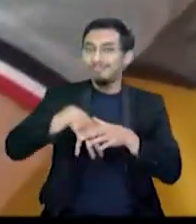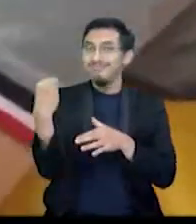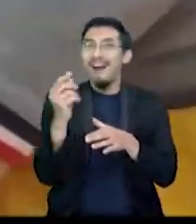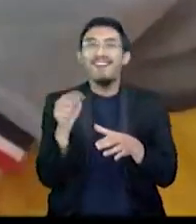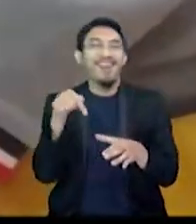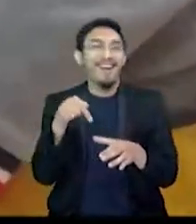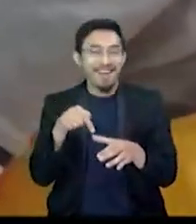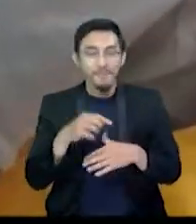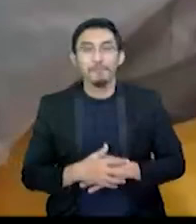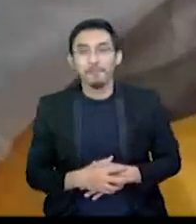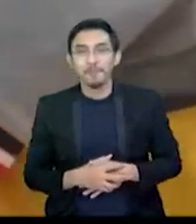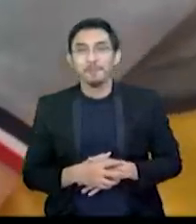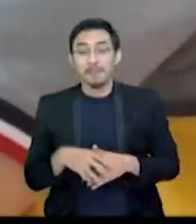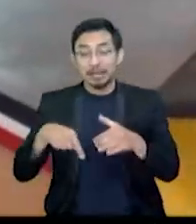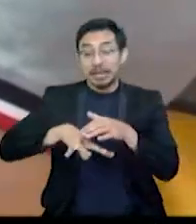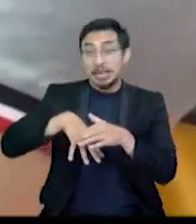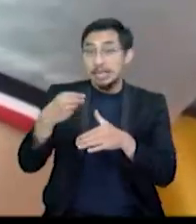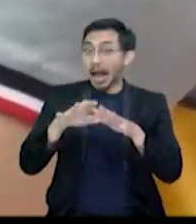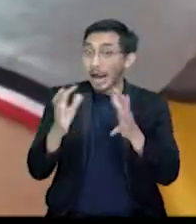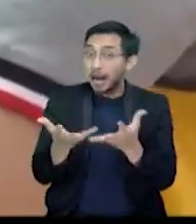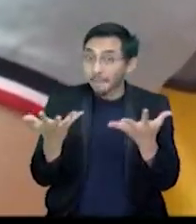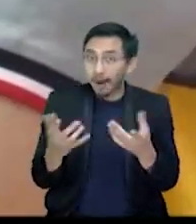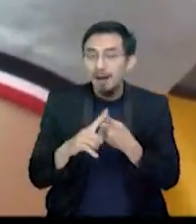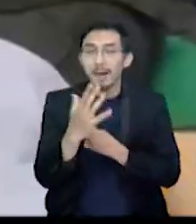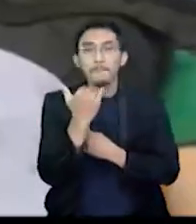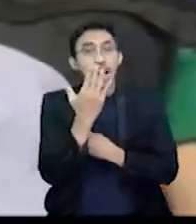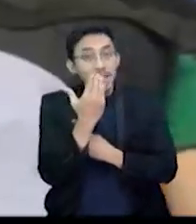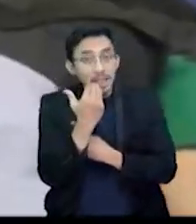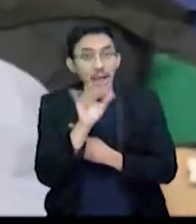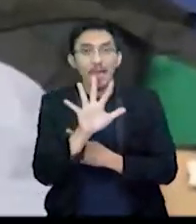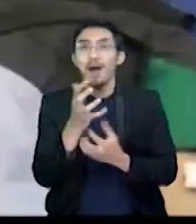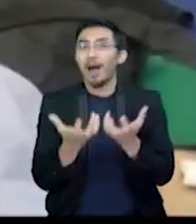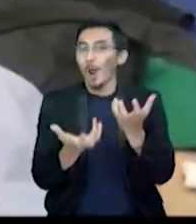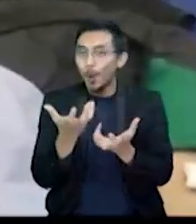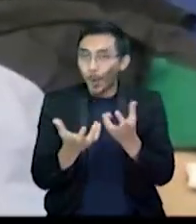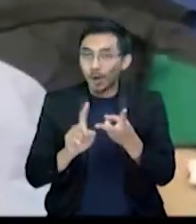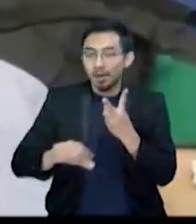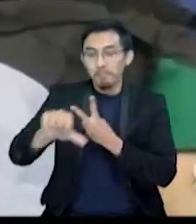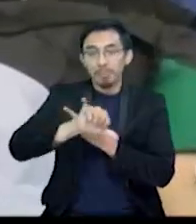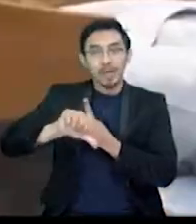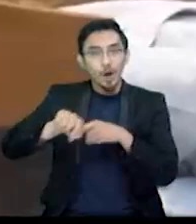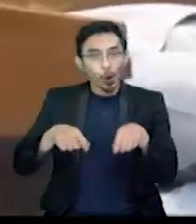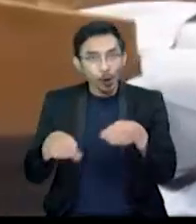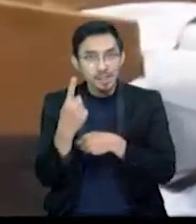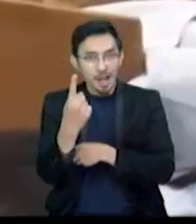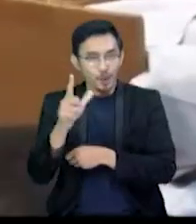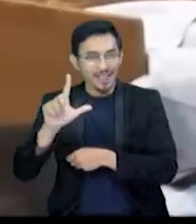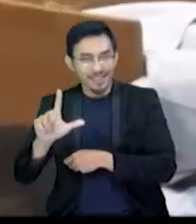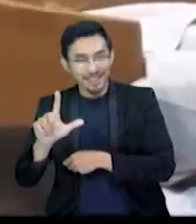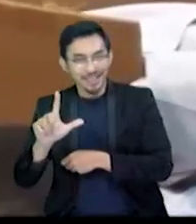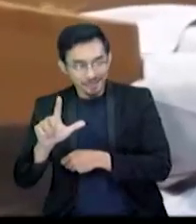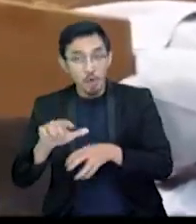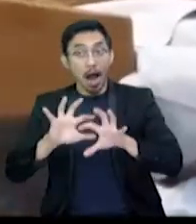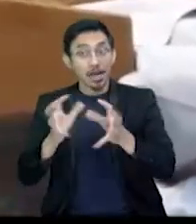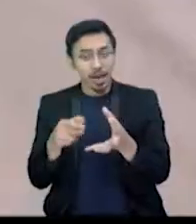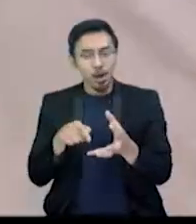mendapatkan hadiah berupa sembako, beras 5 kg dan minyak goreng kemasan 1 liter. Bagi sejumlah orang, hadiah berupa sembako ini sangat membantu, terutama